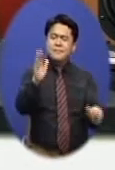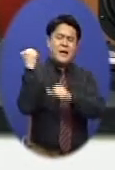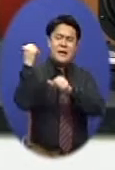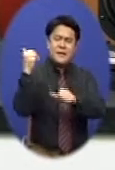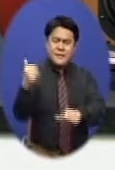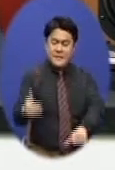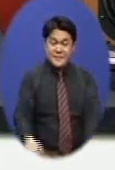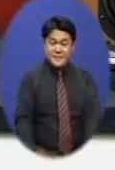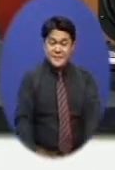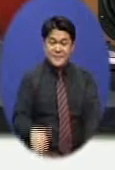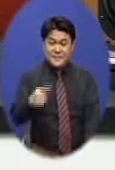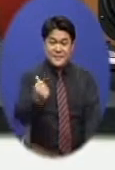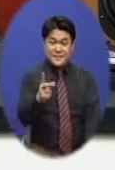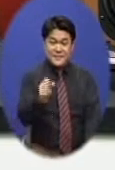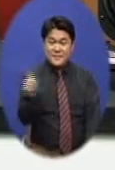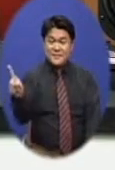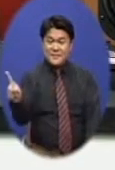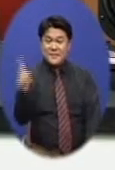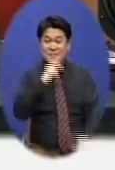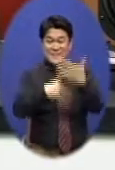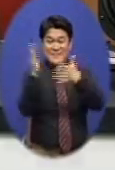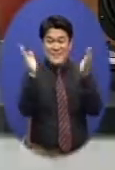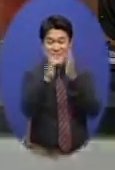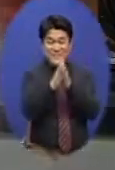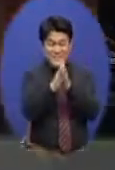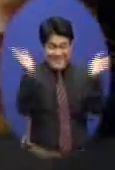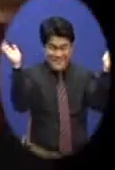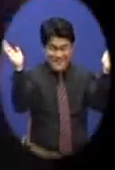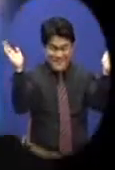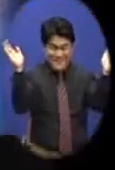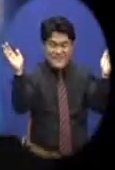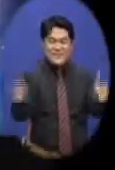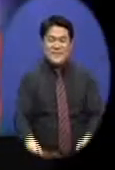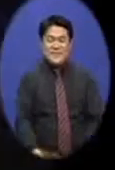춘향이를 불러다오. 네. 춘향아! 뮤직비디오 보여주세요.